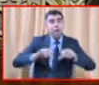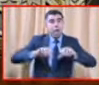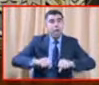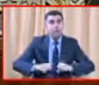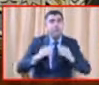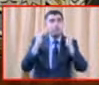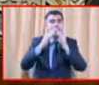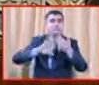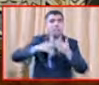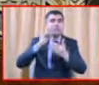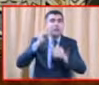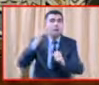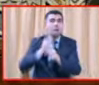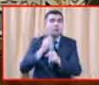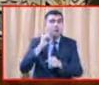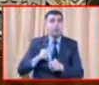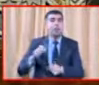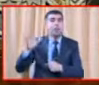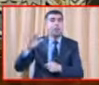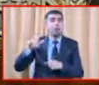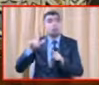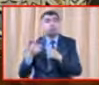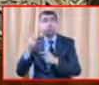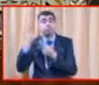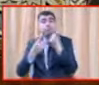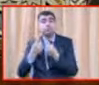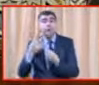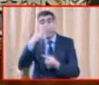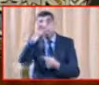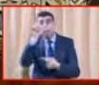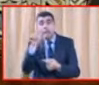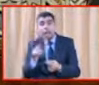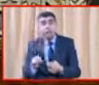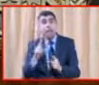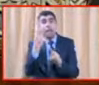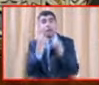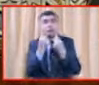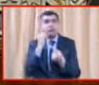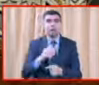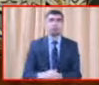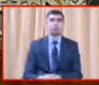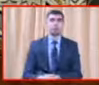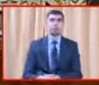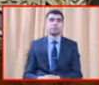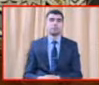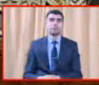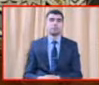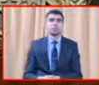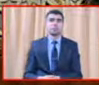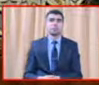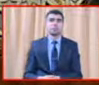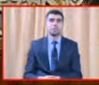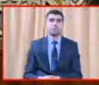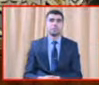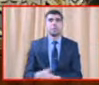للسيدات والسادة والمحترمين من فريق التجمع الوطني الأحرار فليفضل أحد واضع السؤال. تفضلي السيدة النائبة.